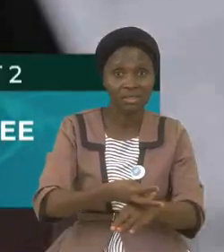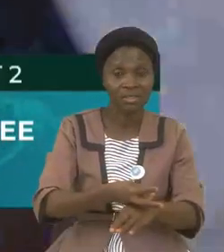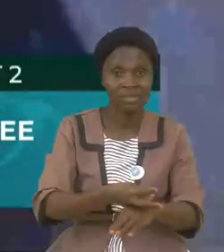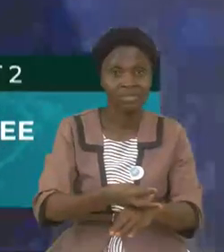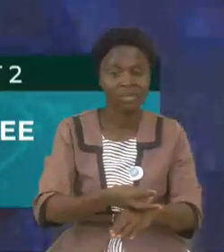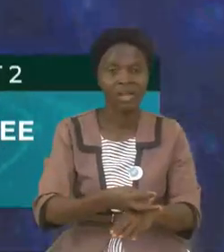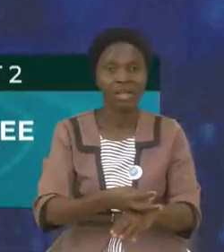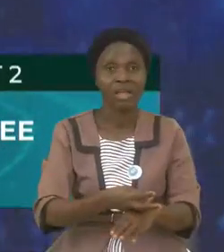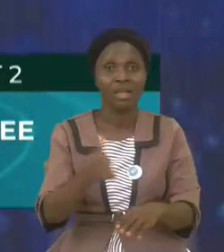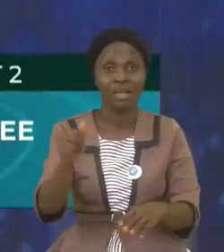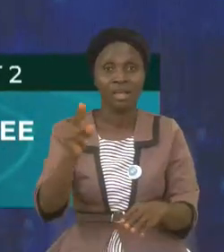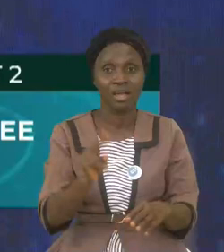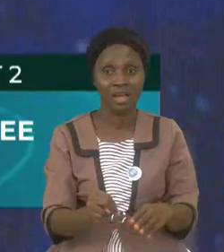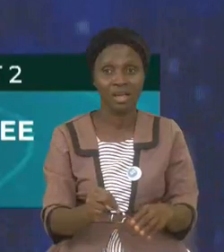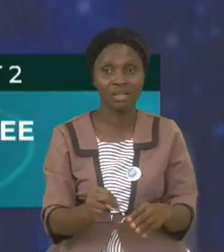Romains 2, 5.